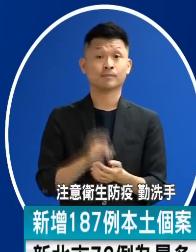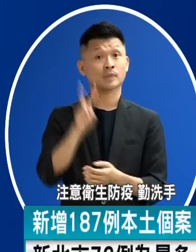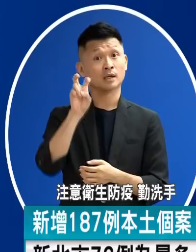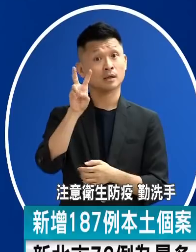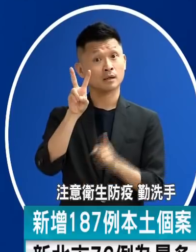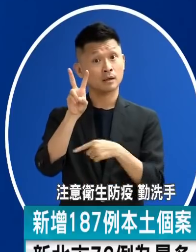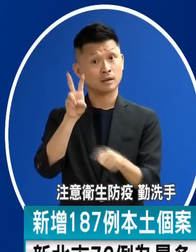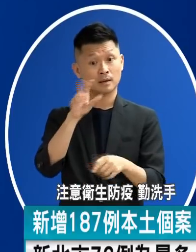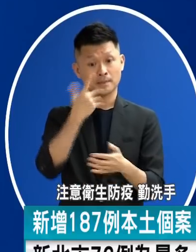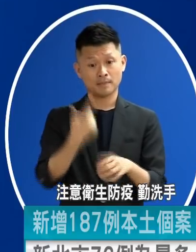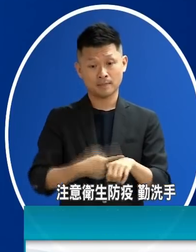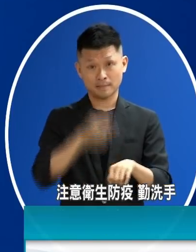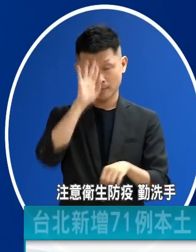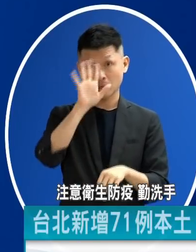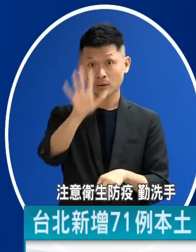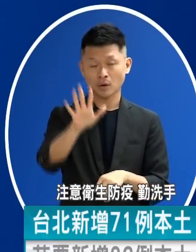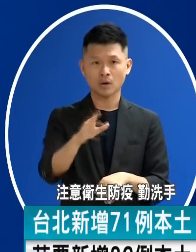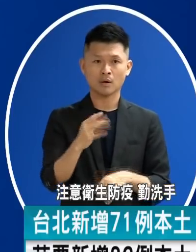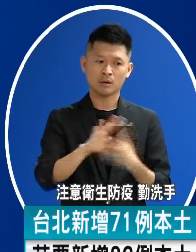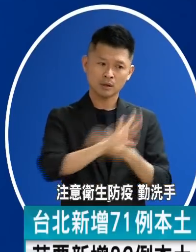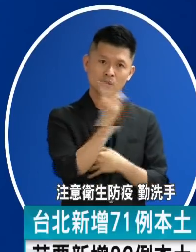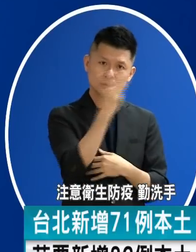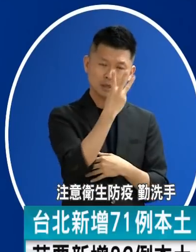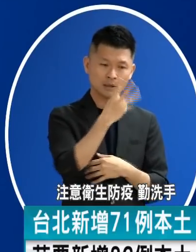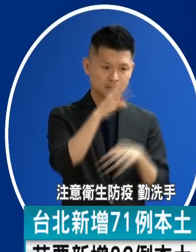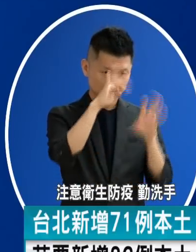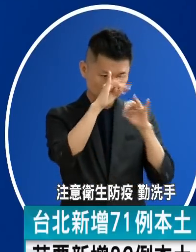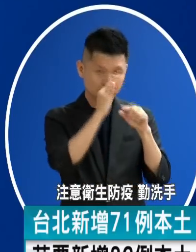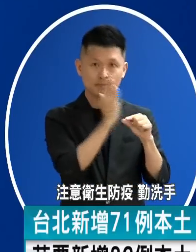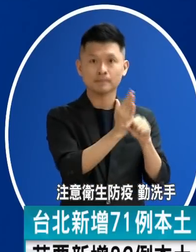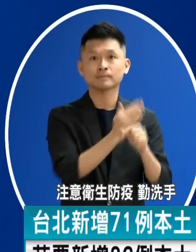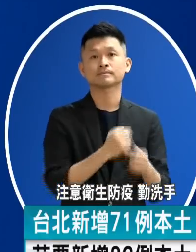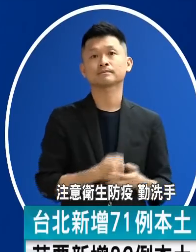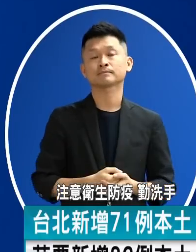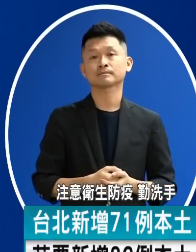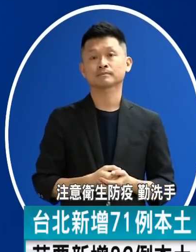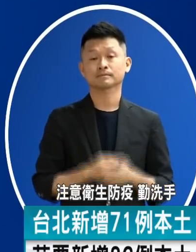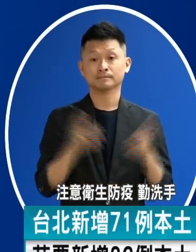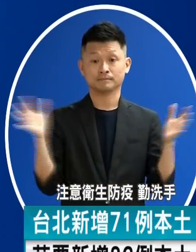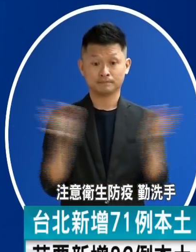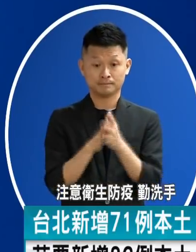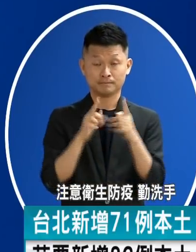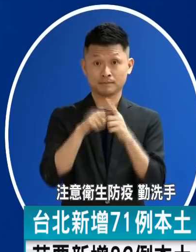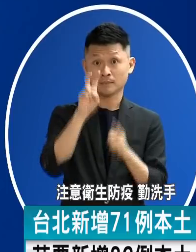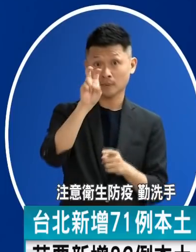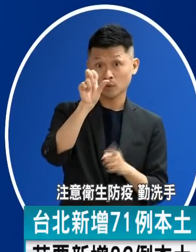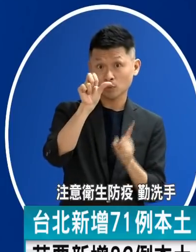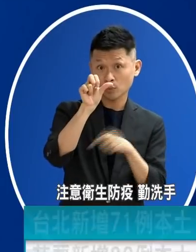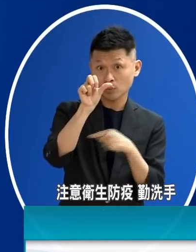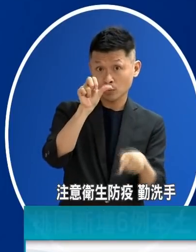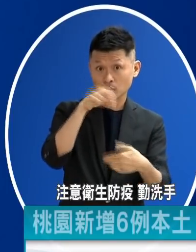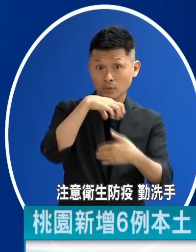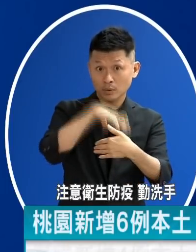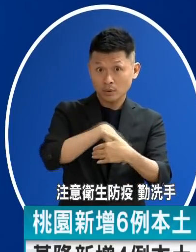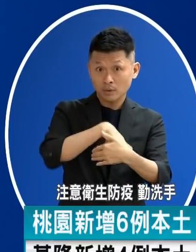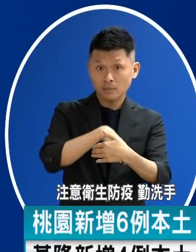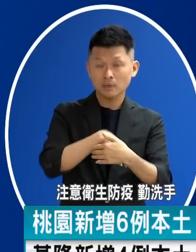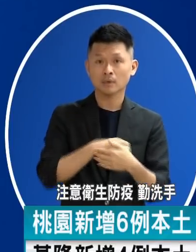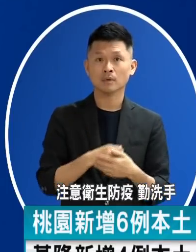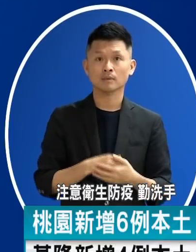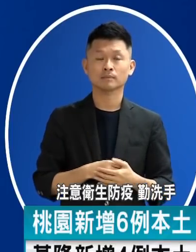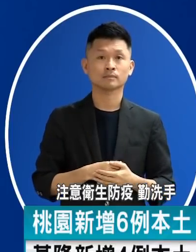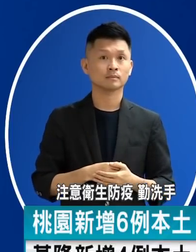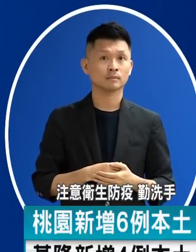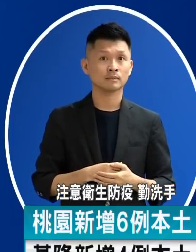22位是有慢性病史，那3位还在调查当中。那这25位里面，目前已经进行